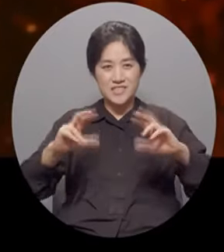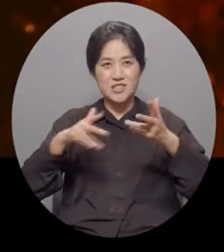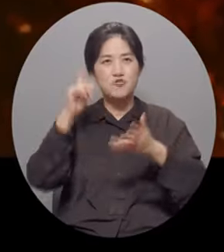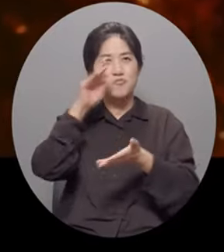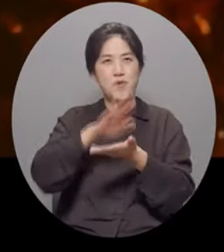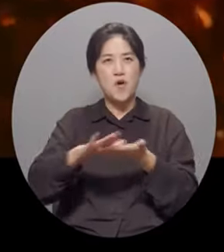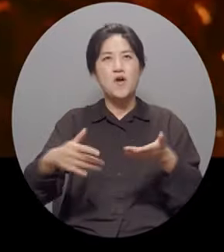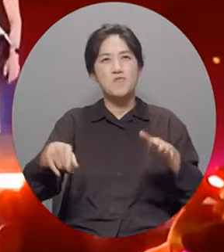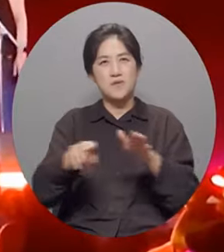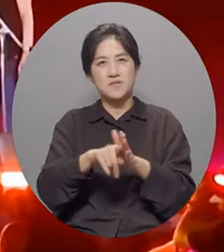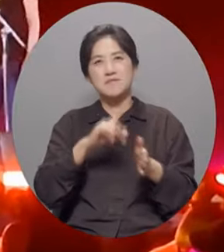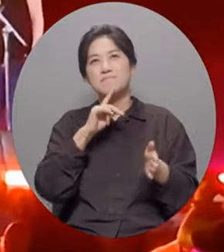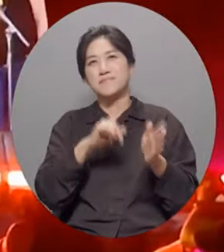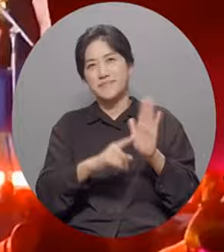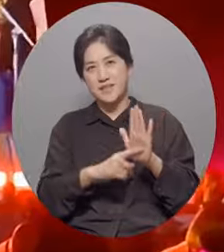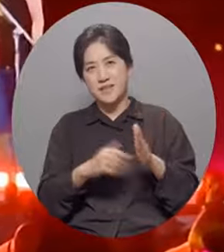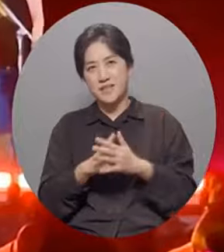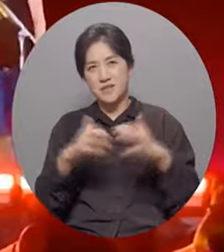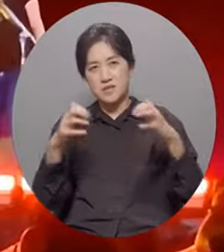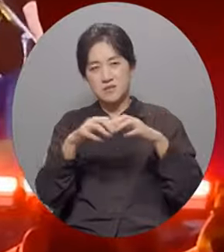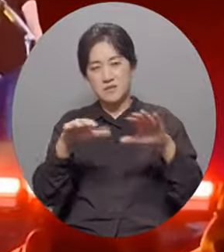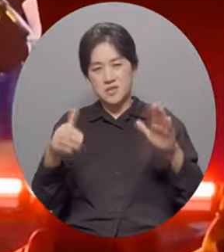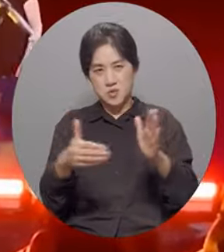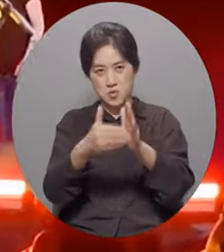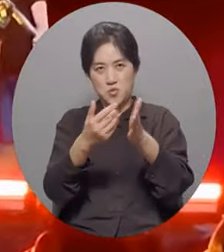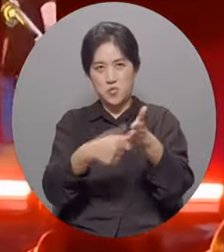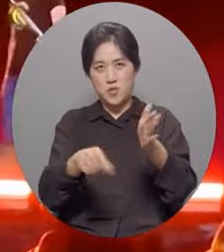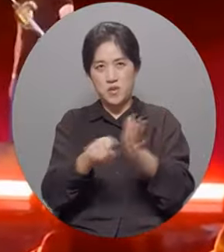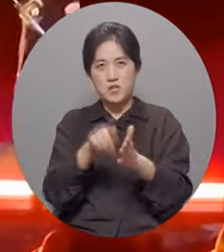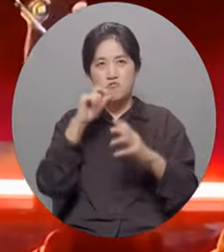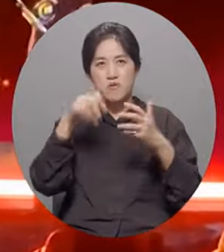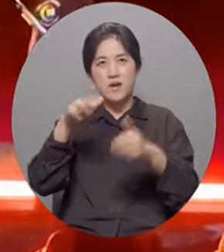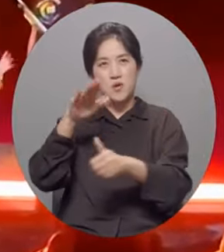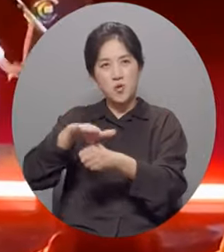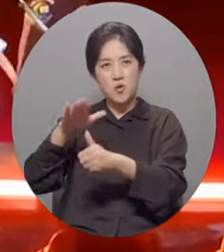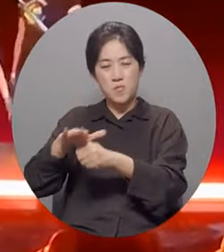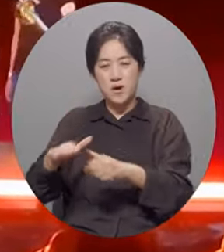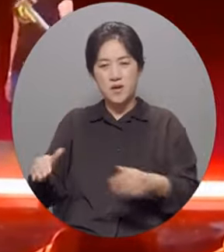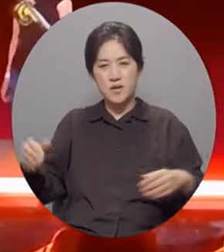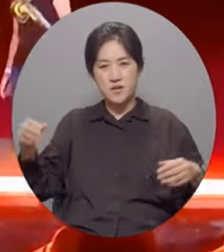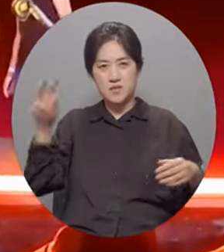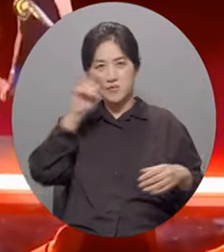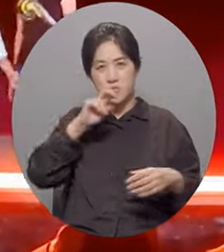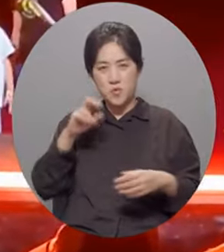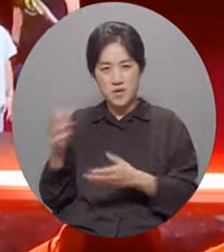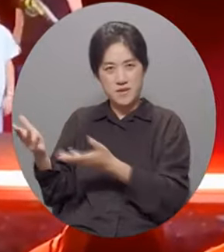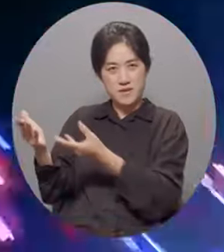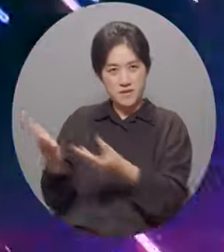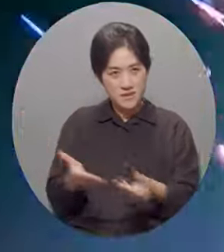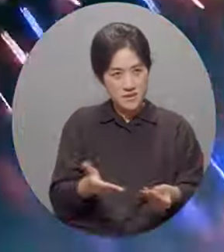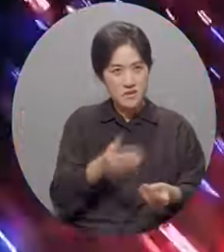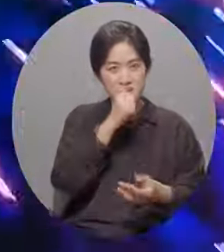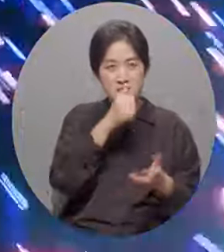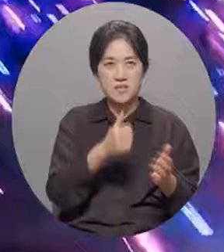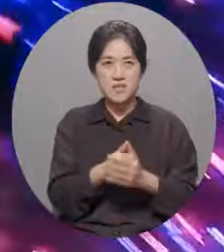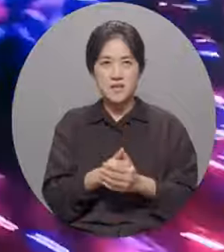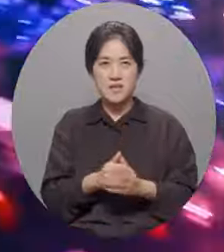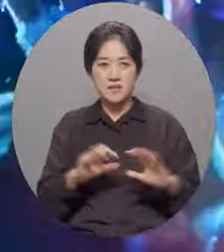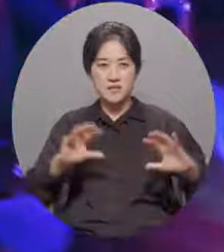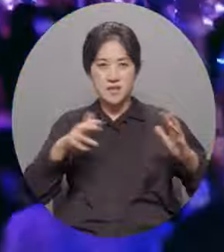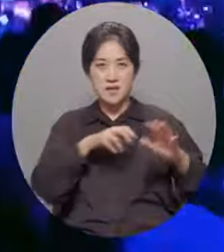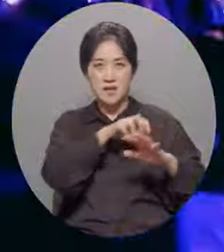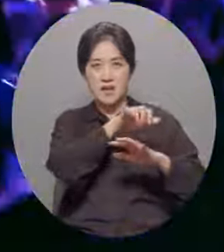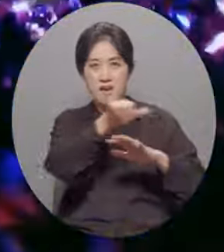목소리를 냅니다. 전쟁 종식을 기원하며 우크라이나 어린이들을 공연장에 초대하는가 하면 월드투어에 나서기